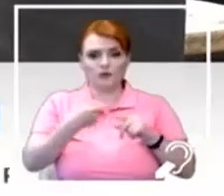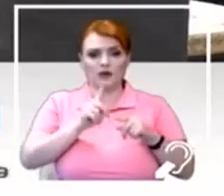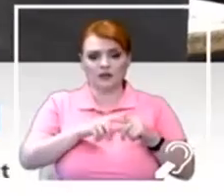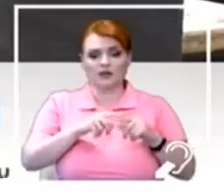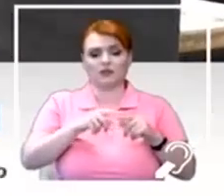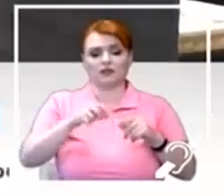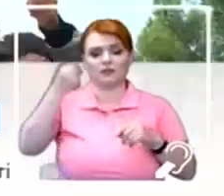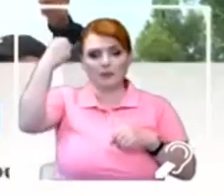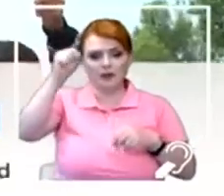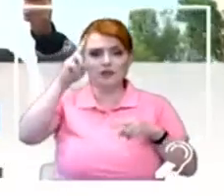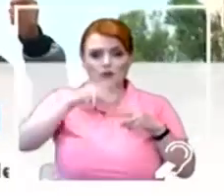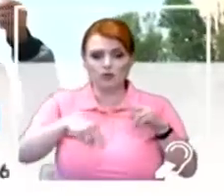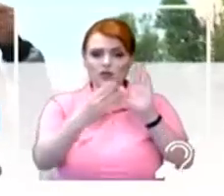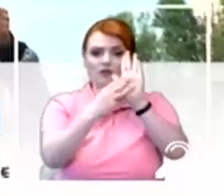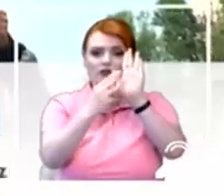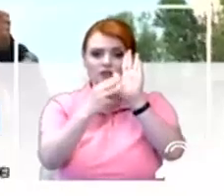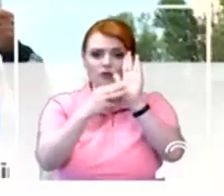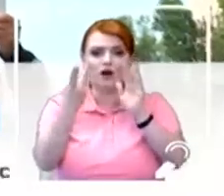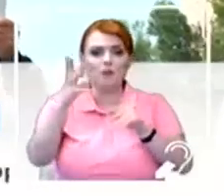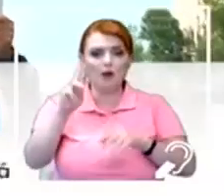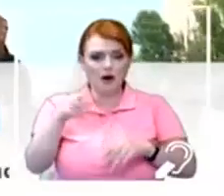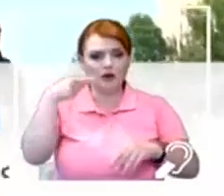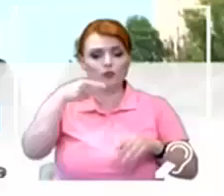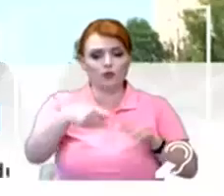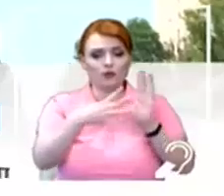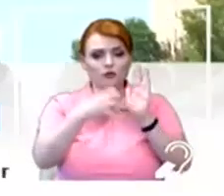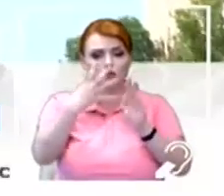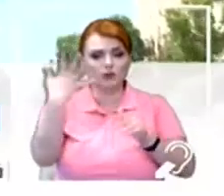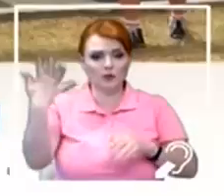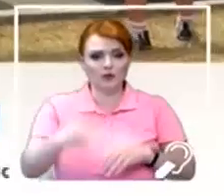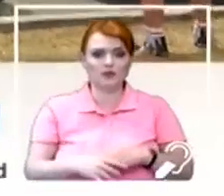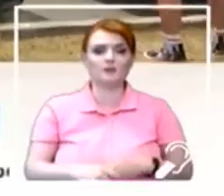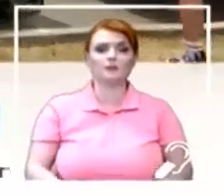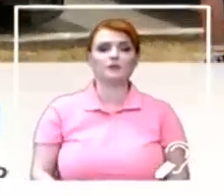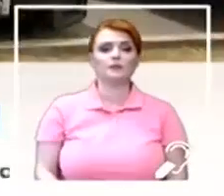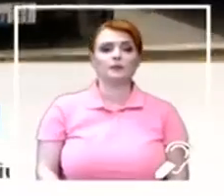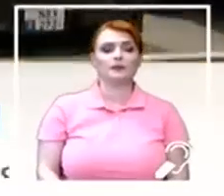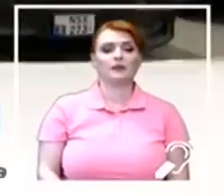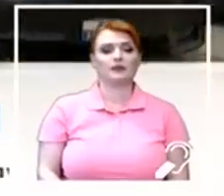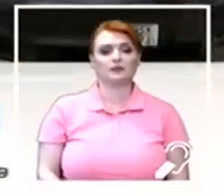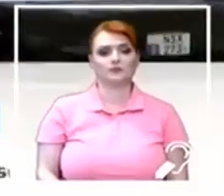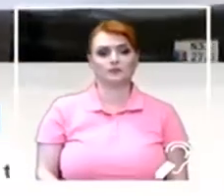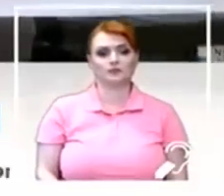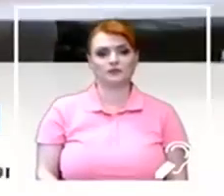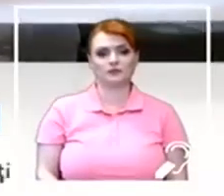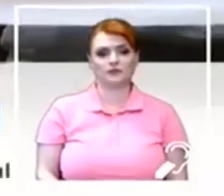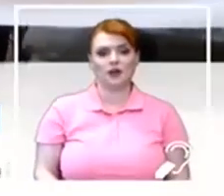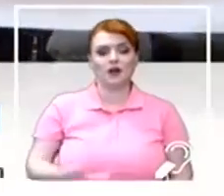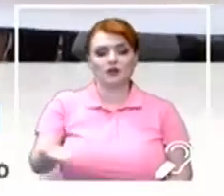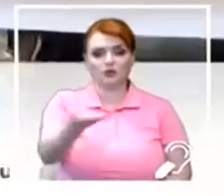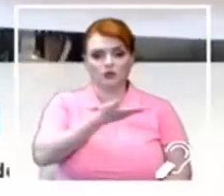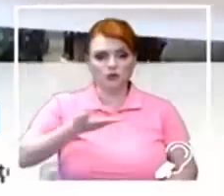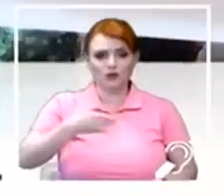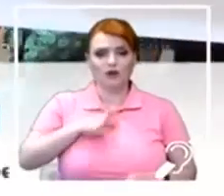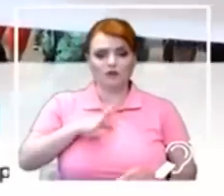mai 1945. Încearc să reanimez această sărbătoare sovietică, speculează, pentru că iar noi, care am fost o victimă de